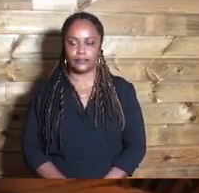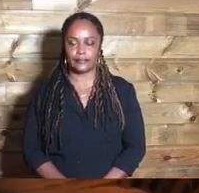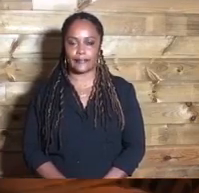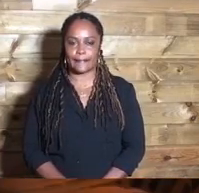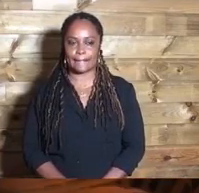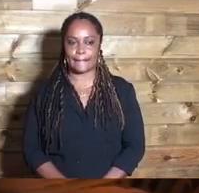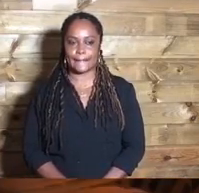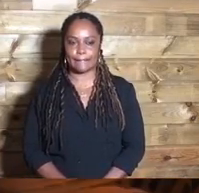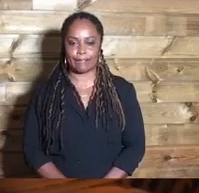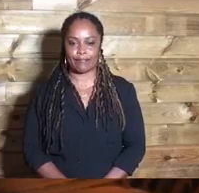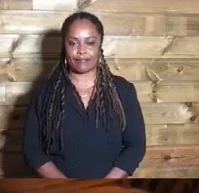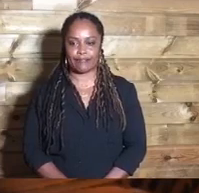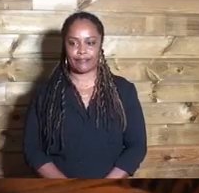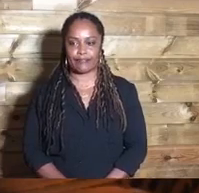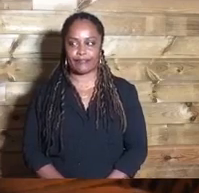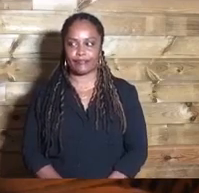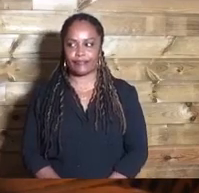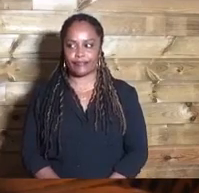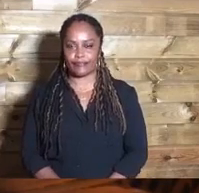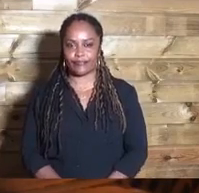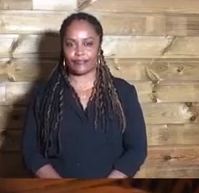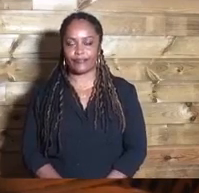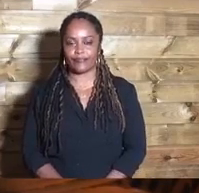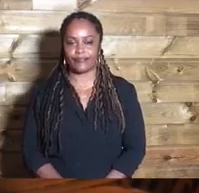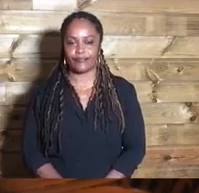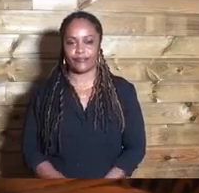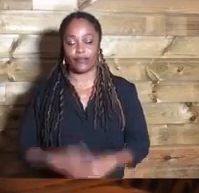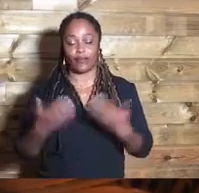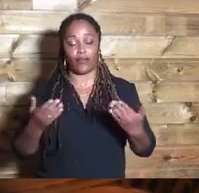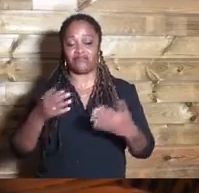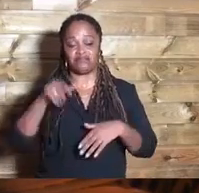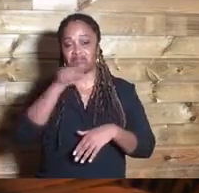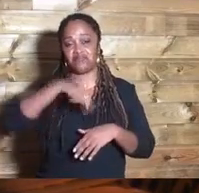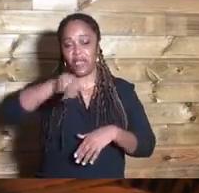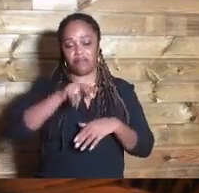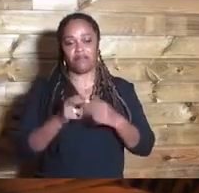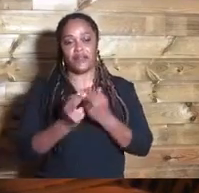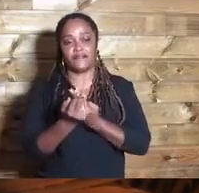Même Adam veillant, nous avons oui. Et ça a montré bien que